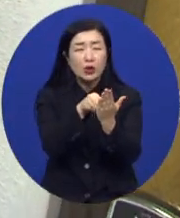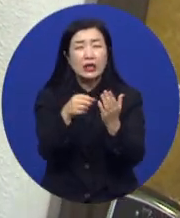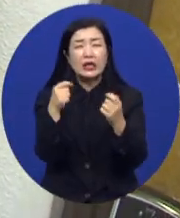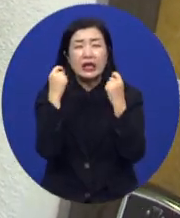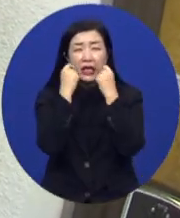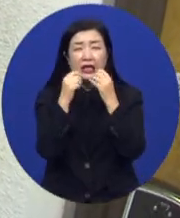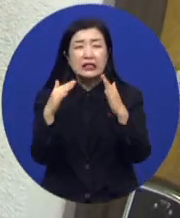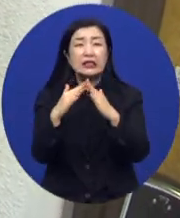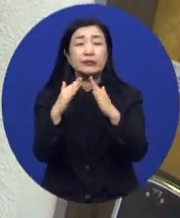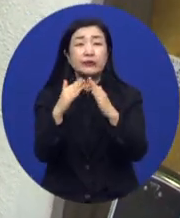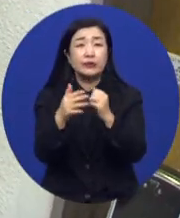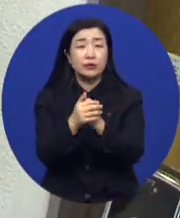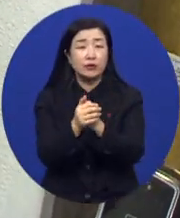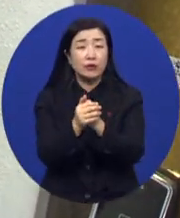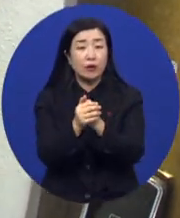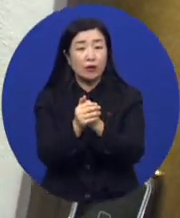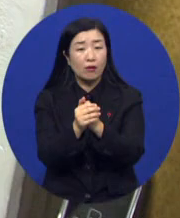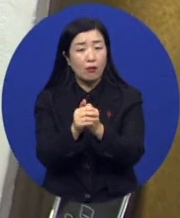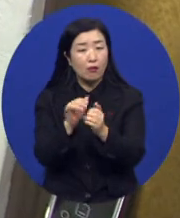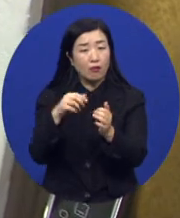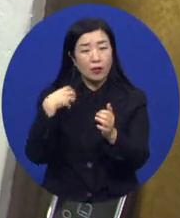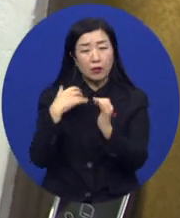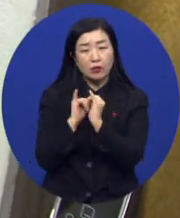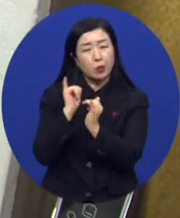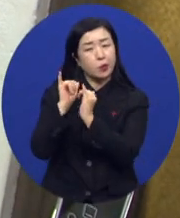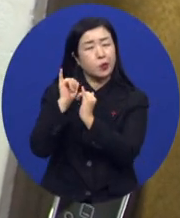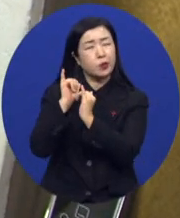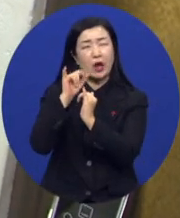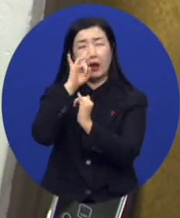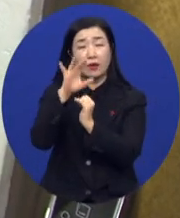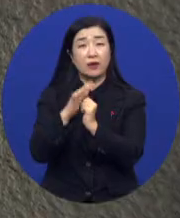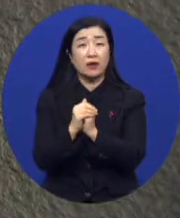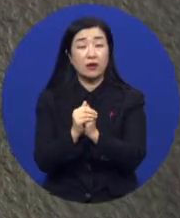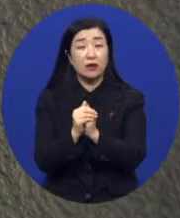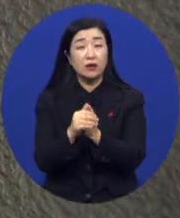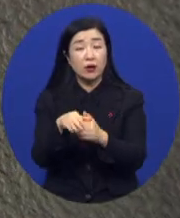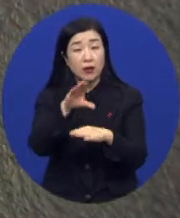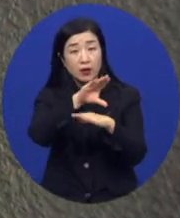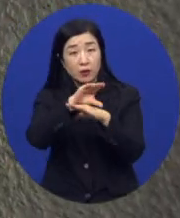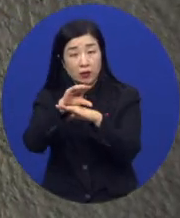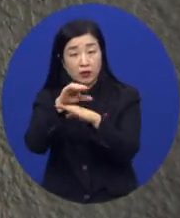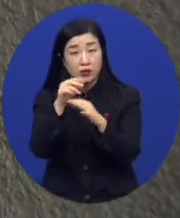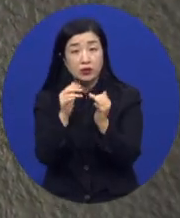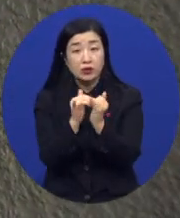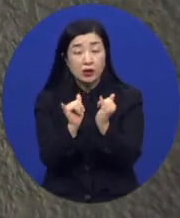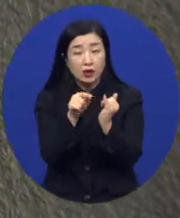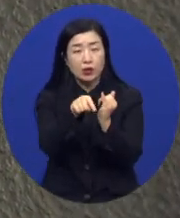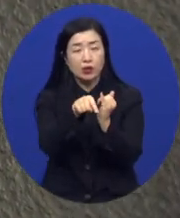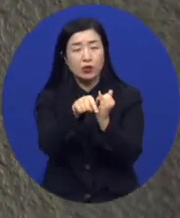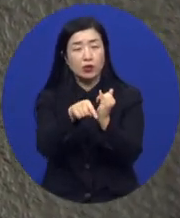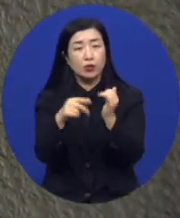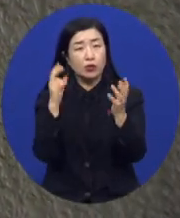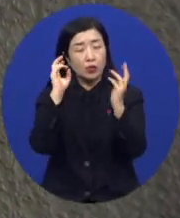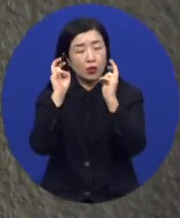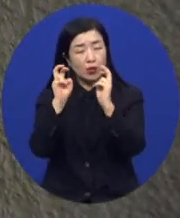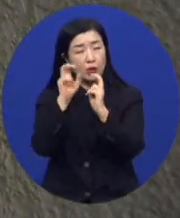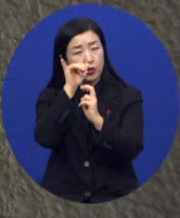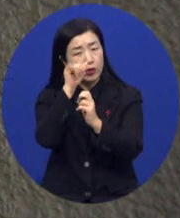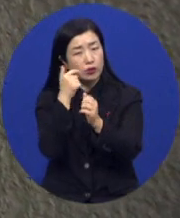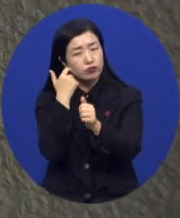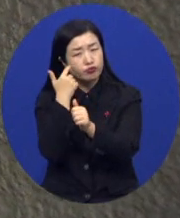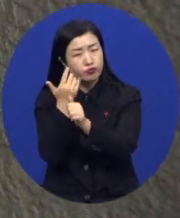연립주택. 담당자는 연락이 닿지 않았습니다. 취재진이 또 다른 미술 작품 시공업체에 전화를